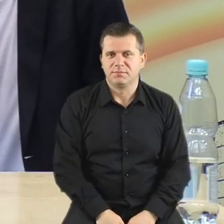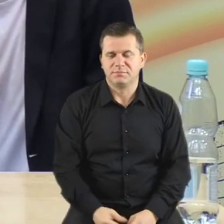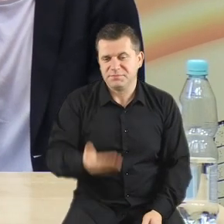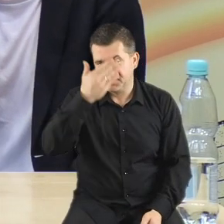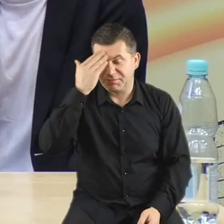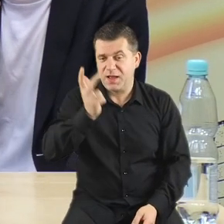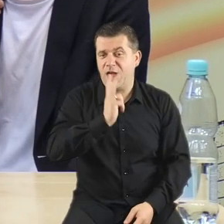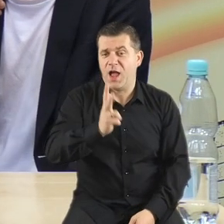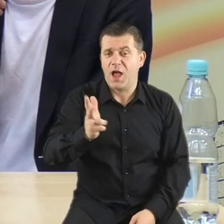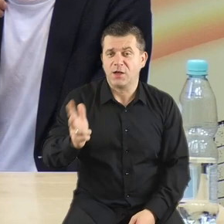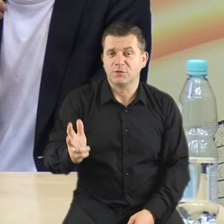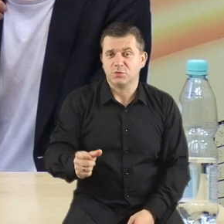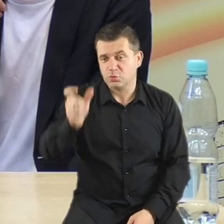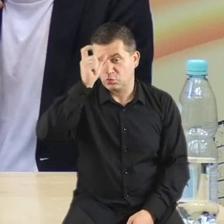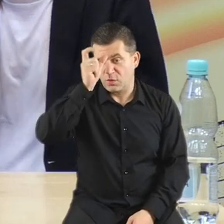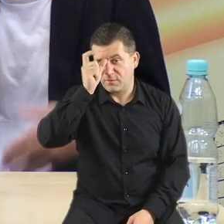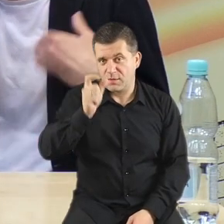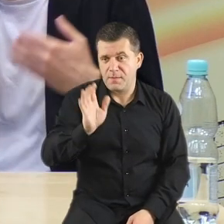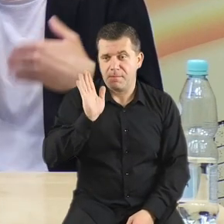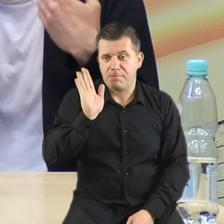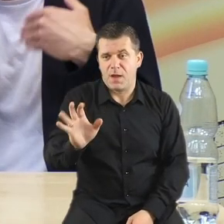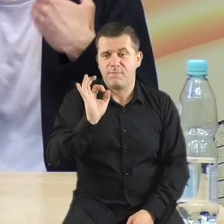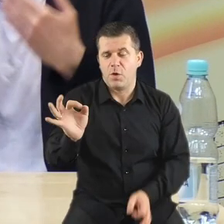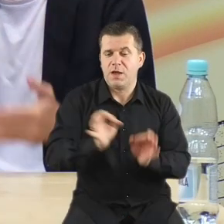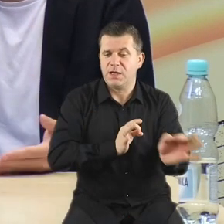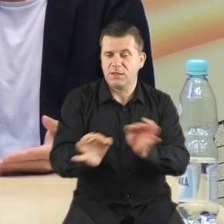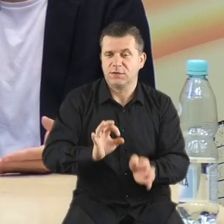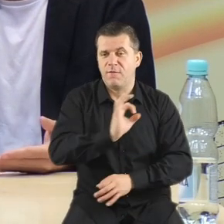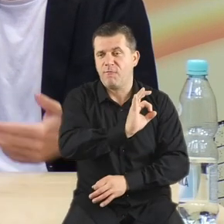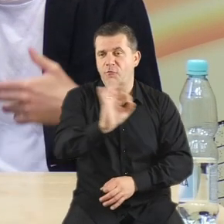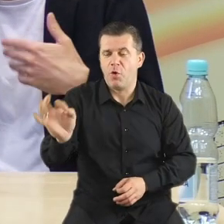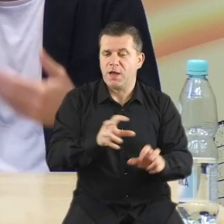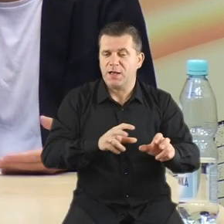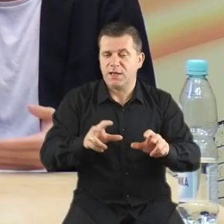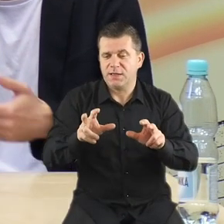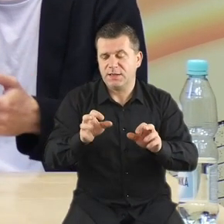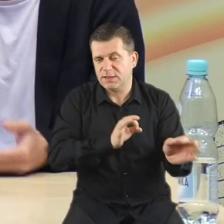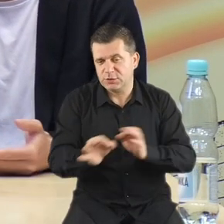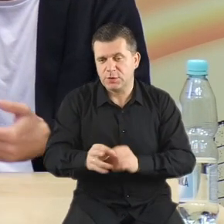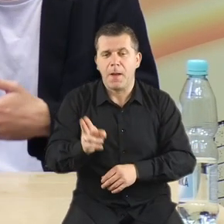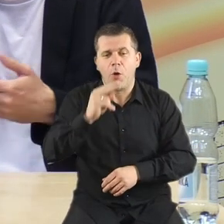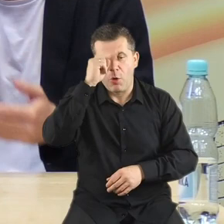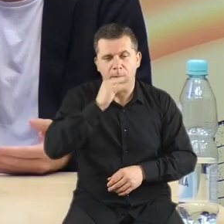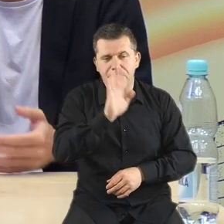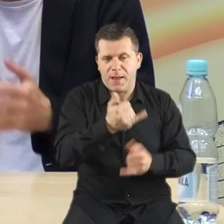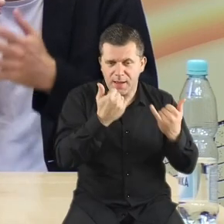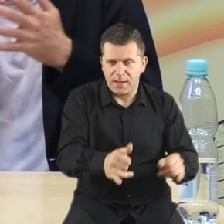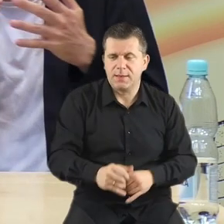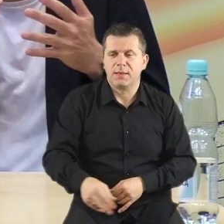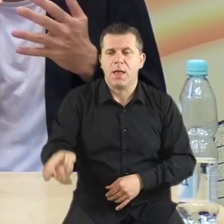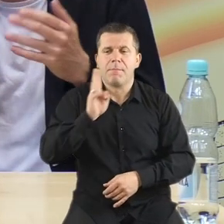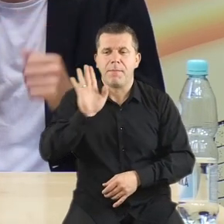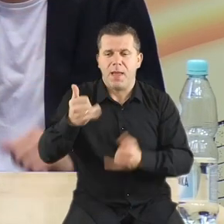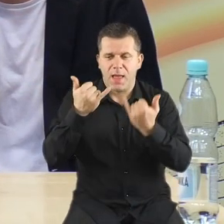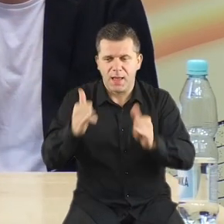swoją drogą przecież każdy przecież ma swoją historię swojej rodziny. Inną ma ojciec, inną ma matka, inną ma dziecko. Każdy to